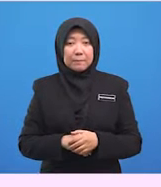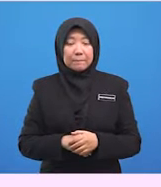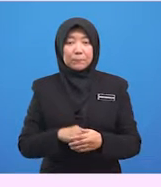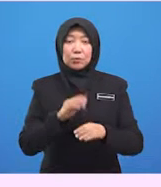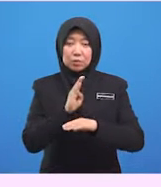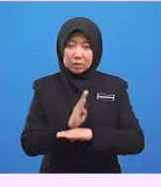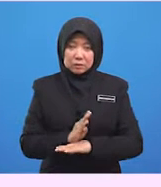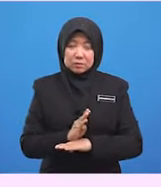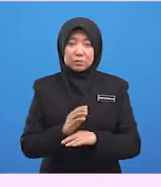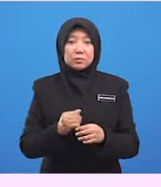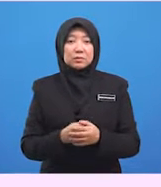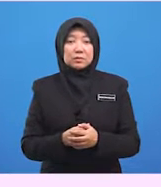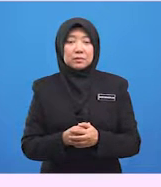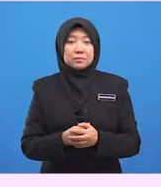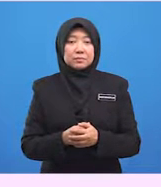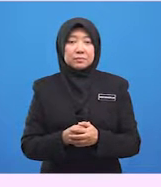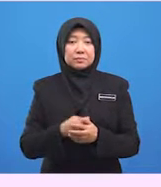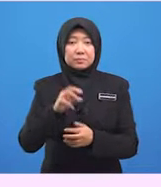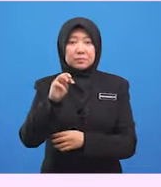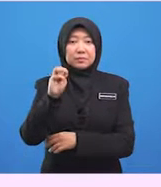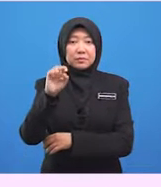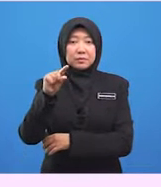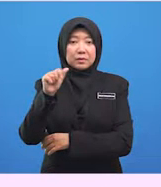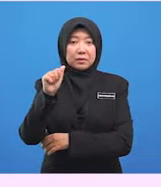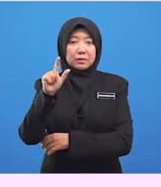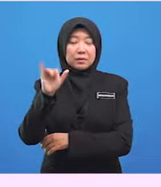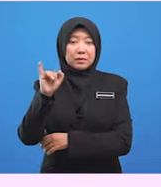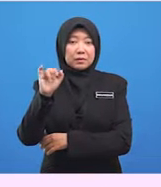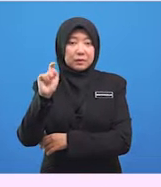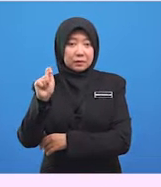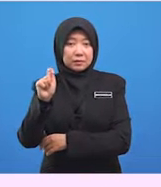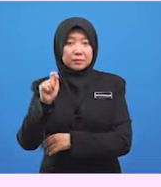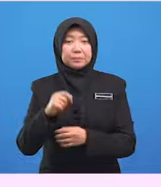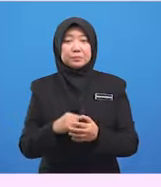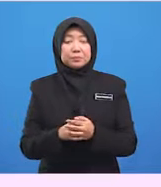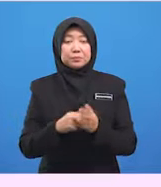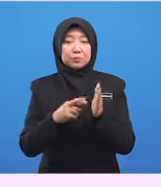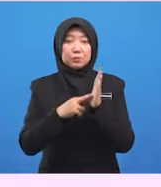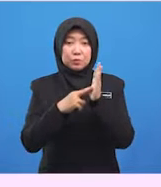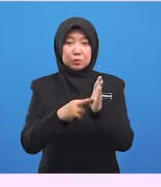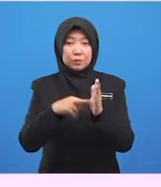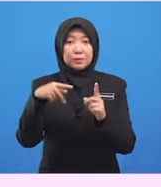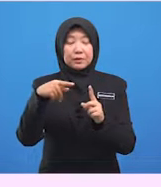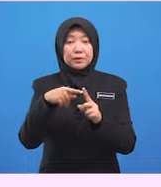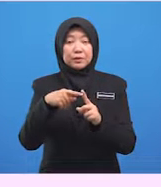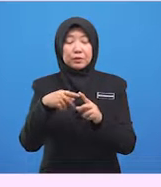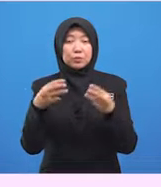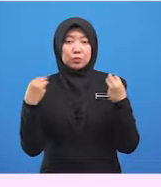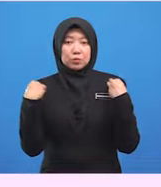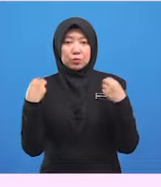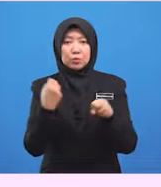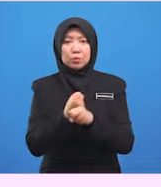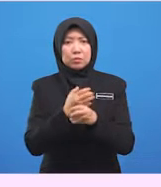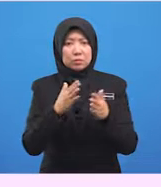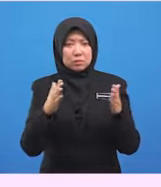budaya tersebut ialah budaya megalitik budaya megalitik merujuk kepada kewujudan